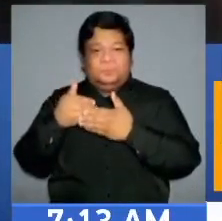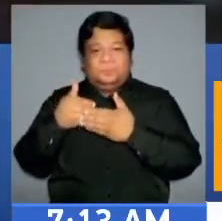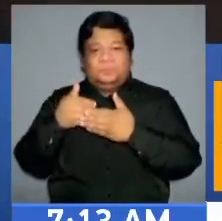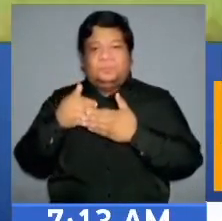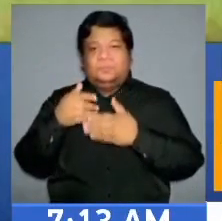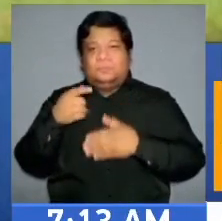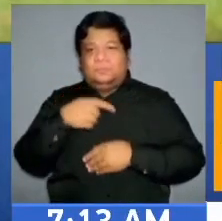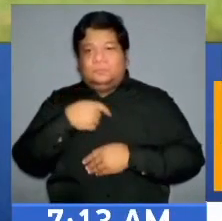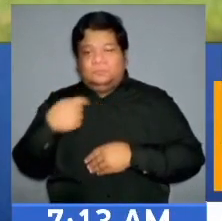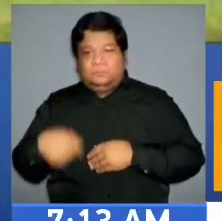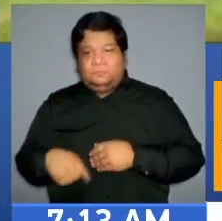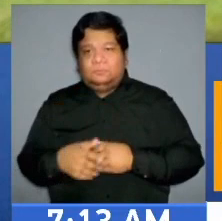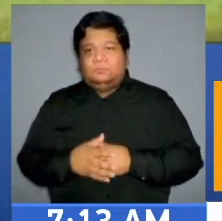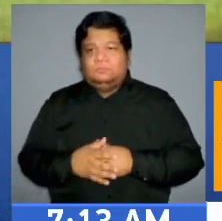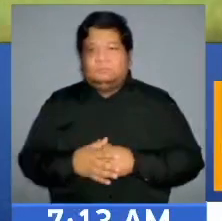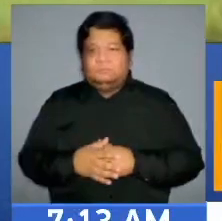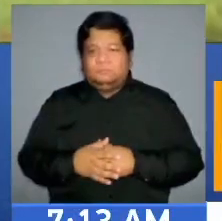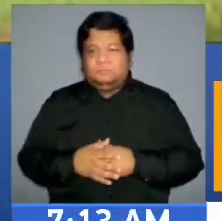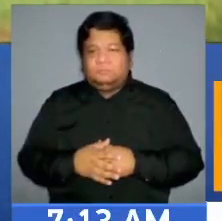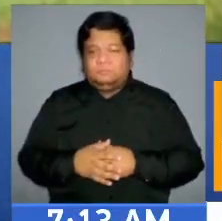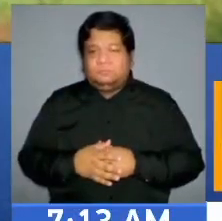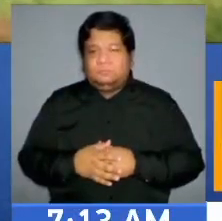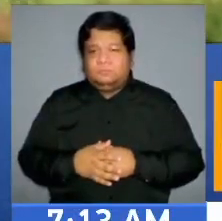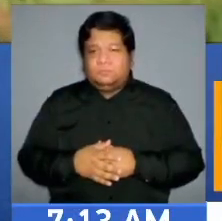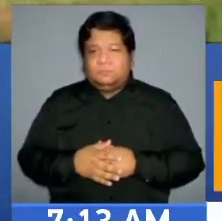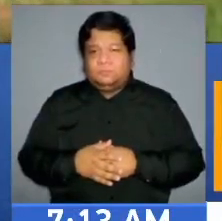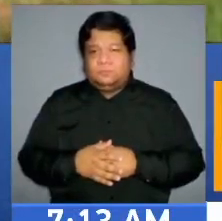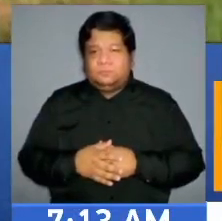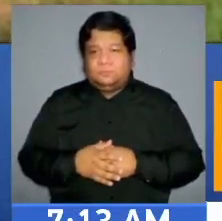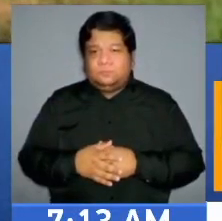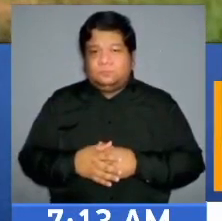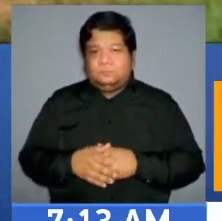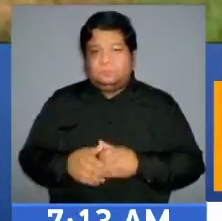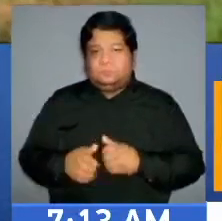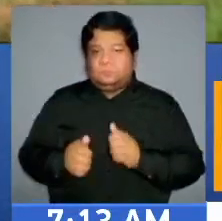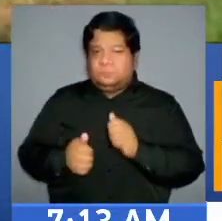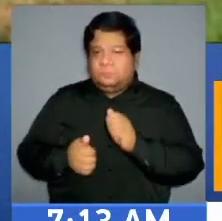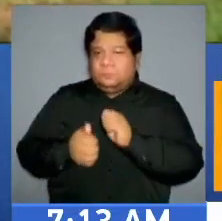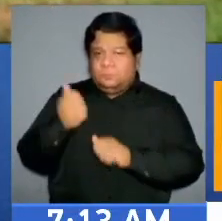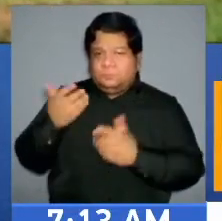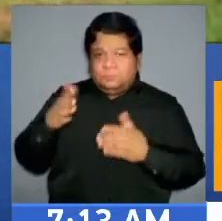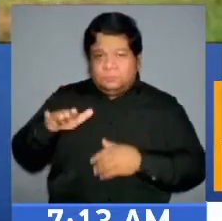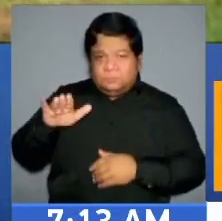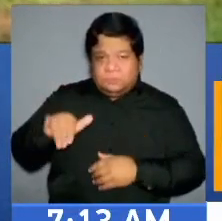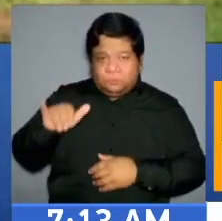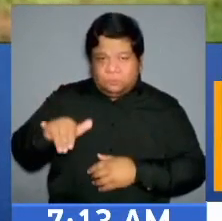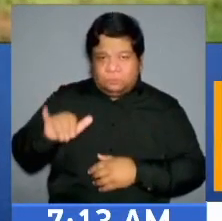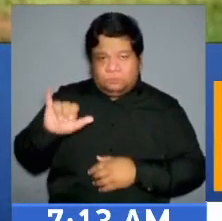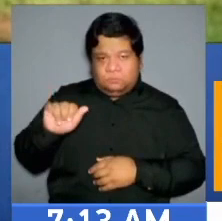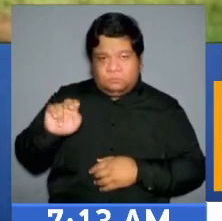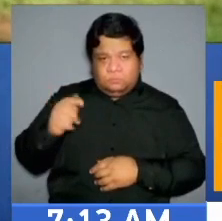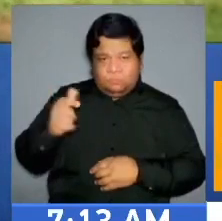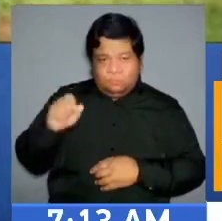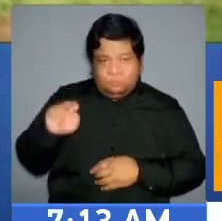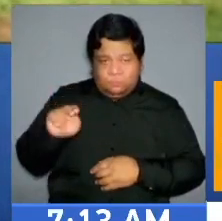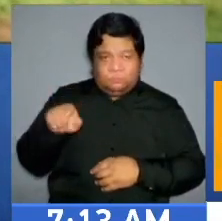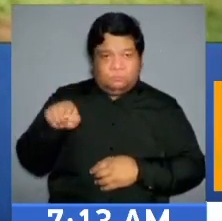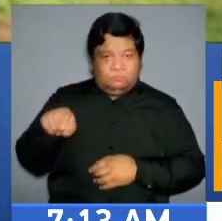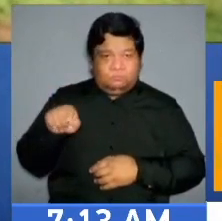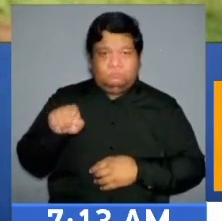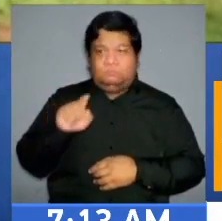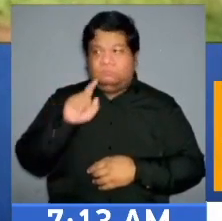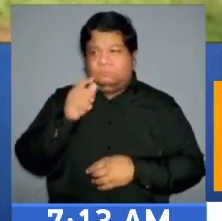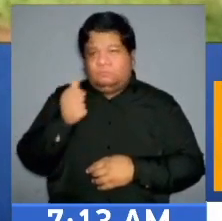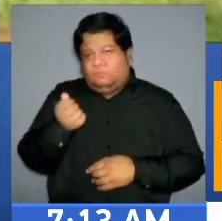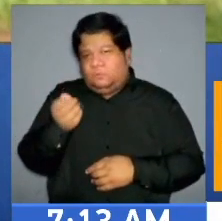Pilipino natin sa Yangon o sa Naypyidaw, there are a few hundred of them. Wala silang, hindi sila